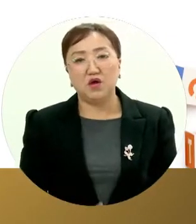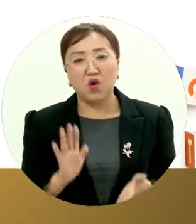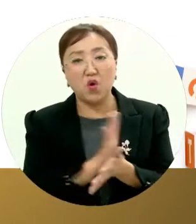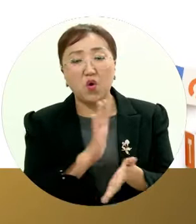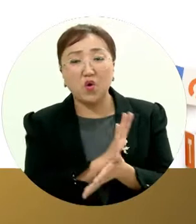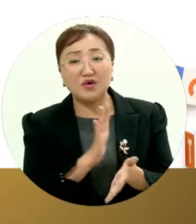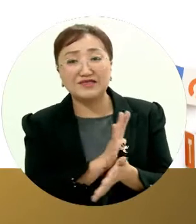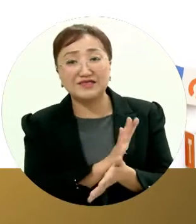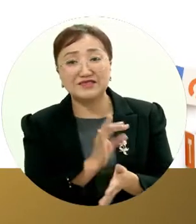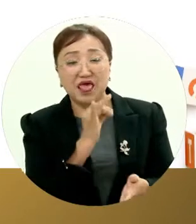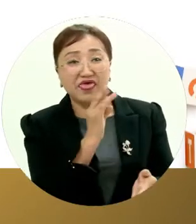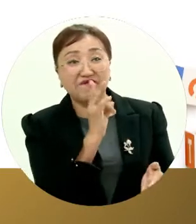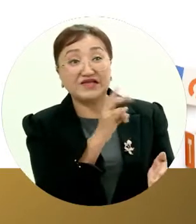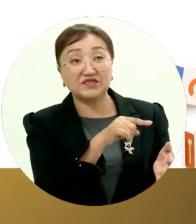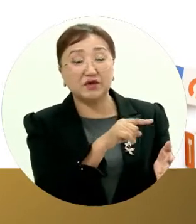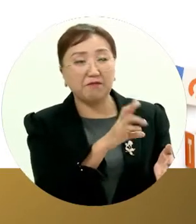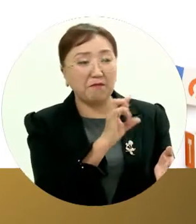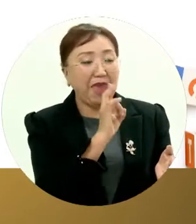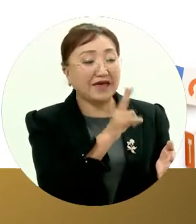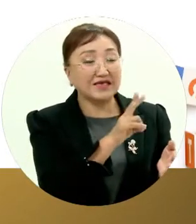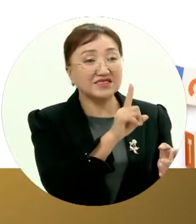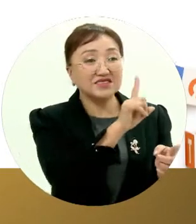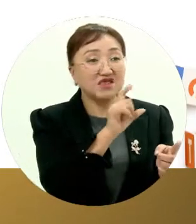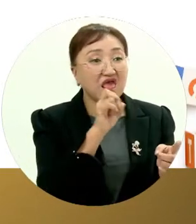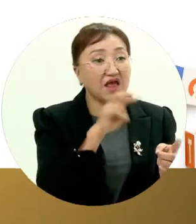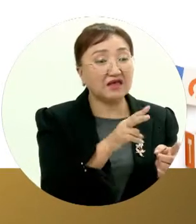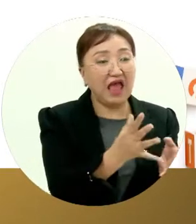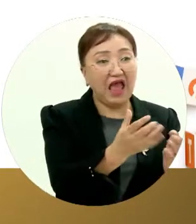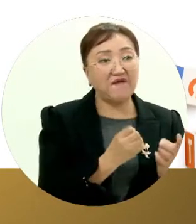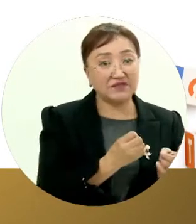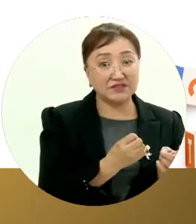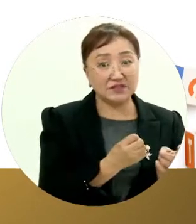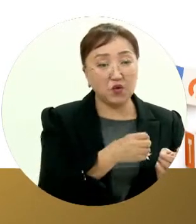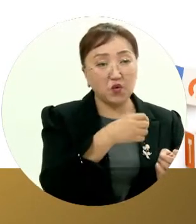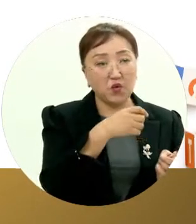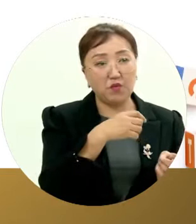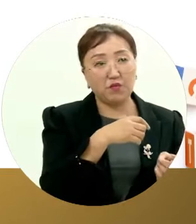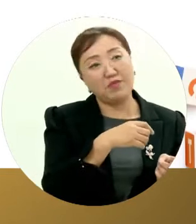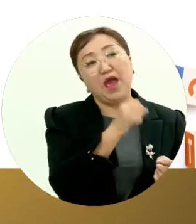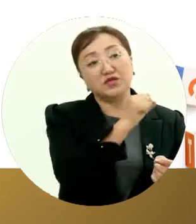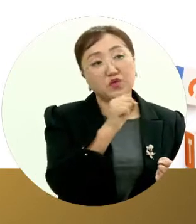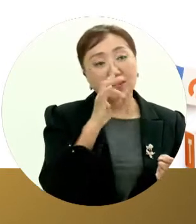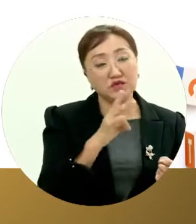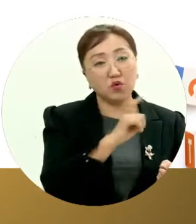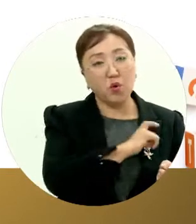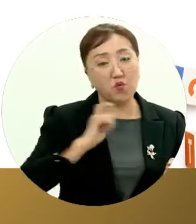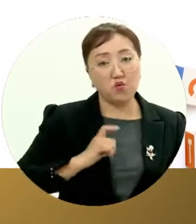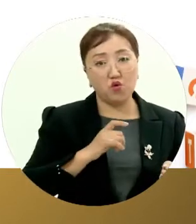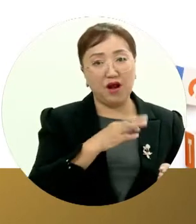үед банкны зээл авсан аж ахуй нэгж хувь хүмүүс хождог. За